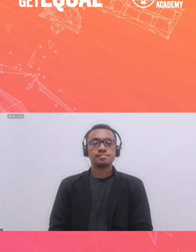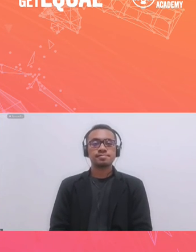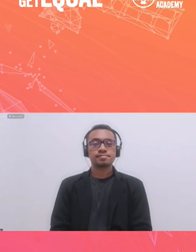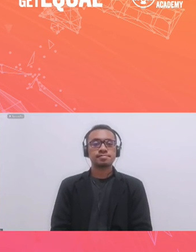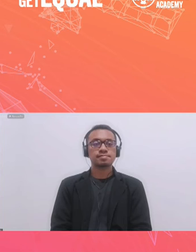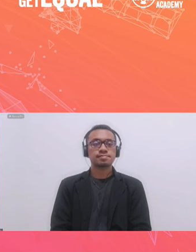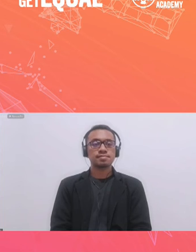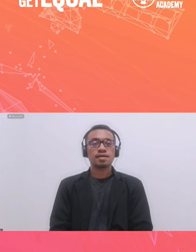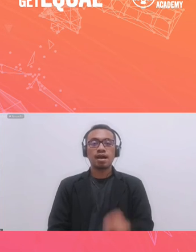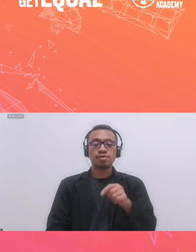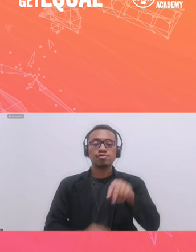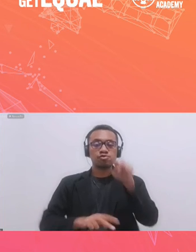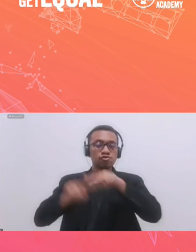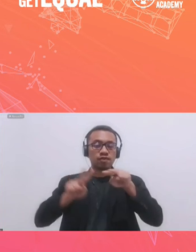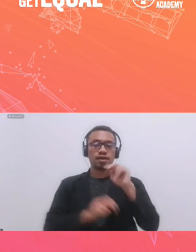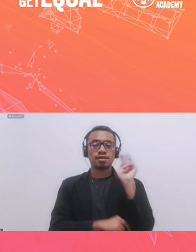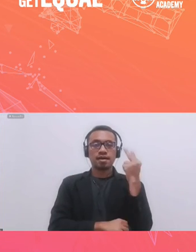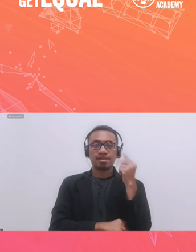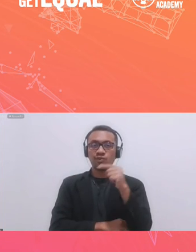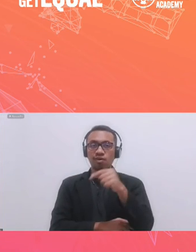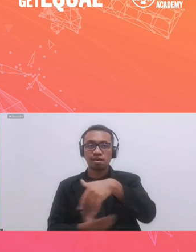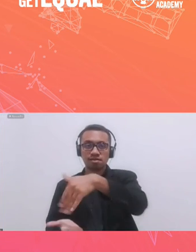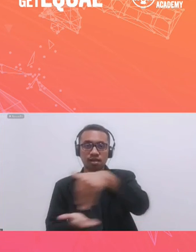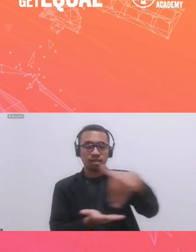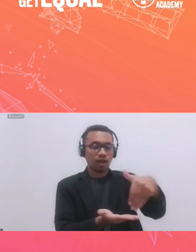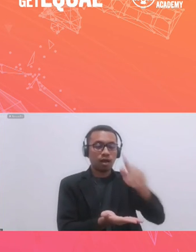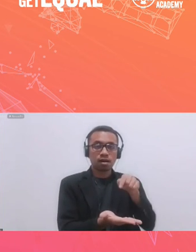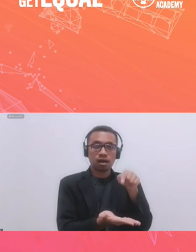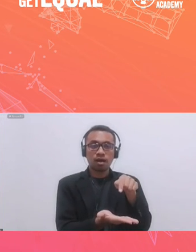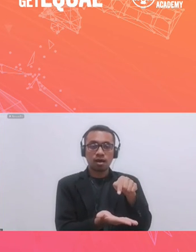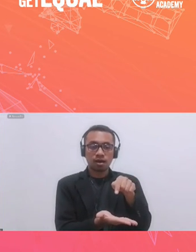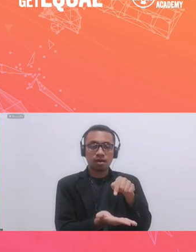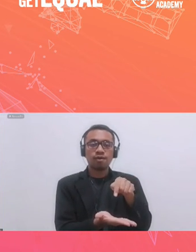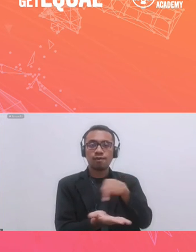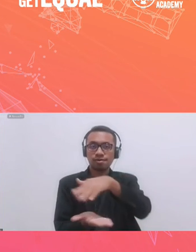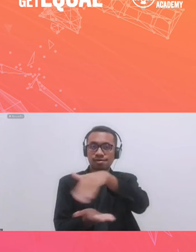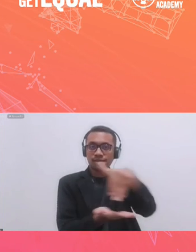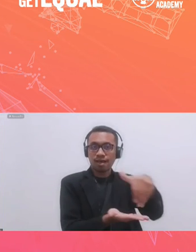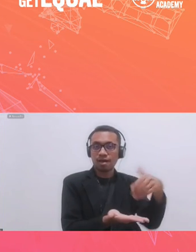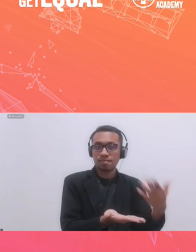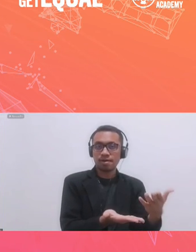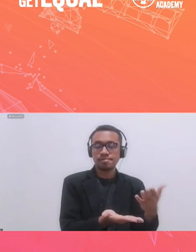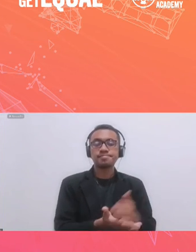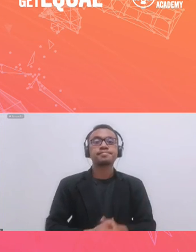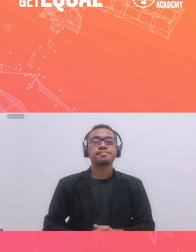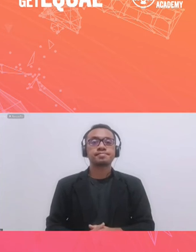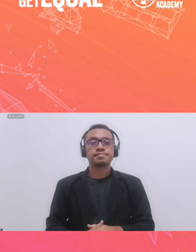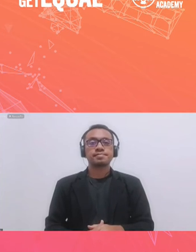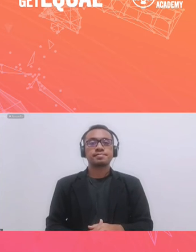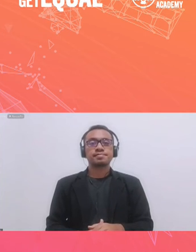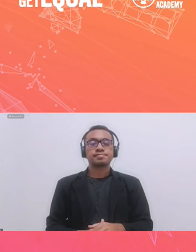survei yang dilakukan kemarin itu kita mendapatkan data lagi bahwa ternyata tadi juga banyak anak